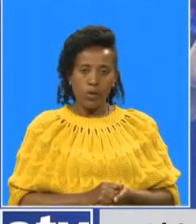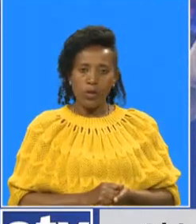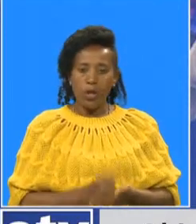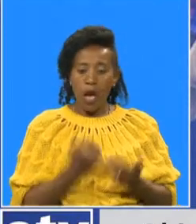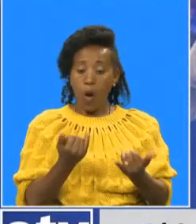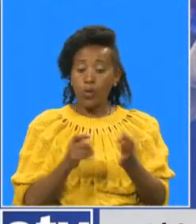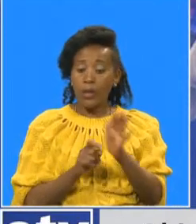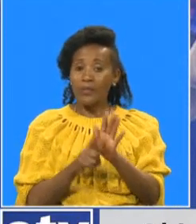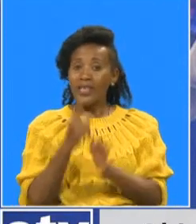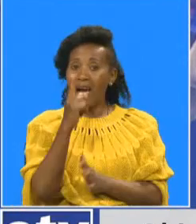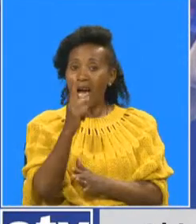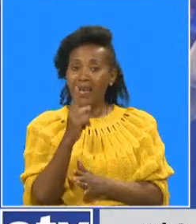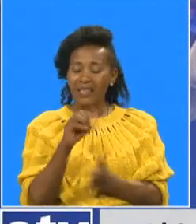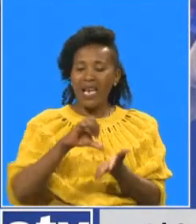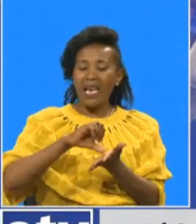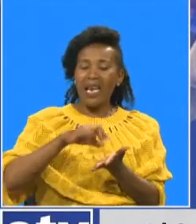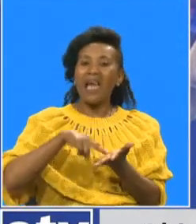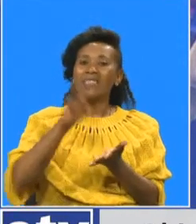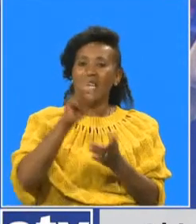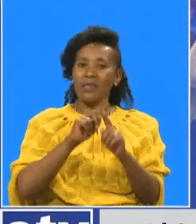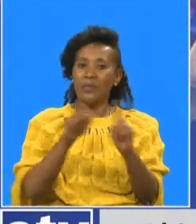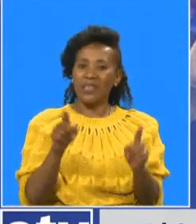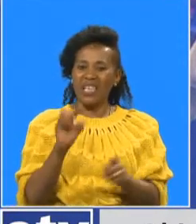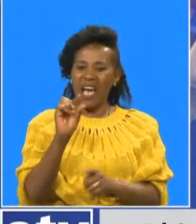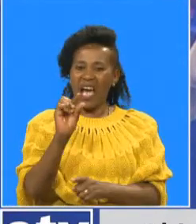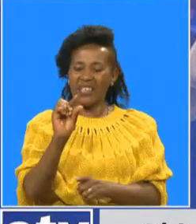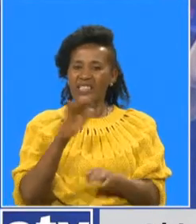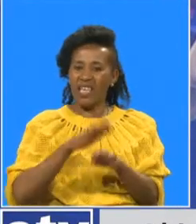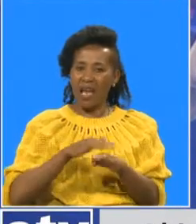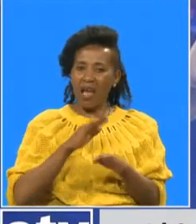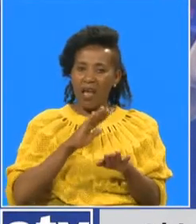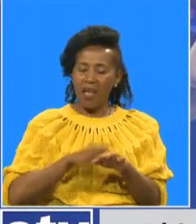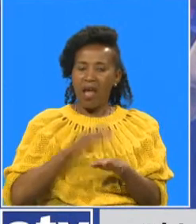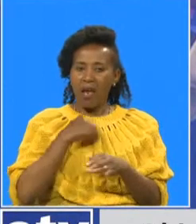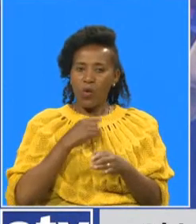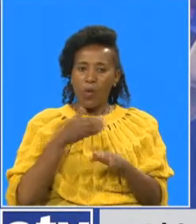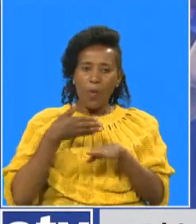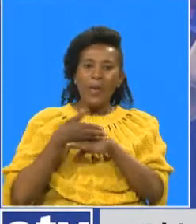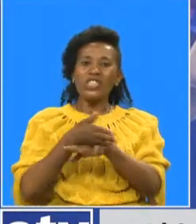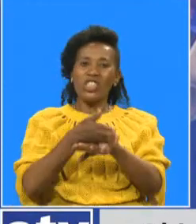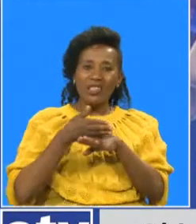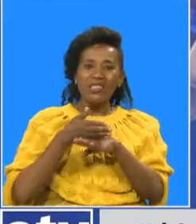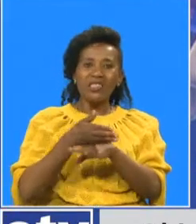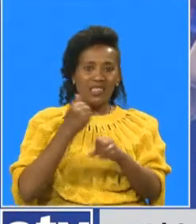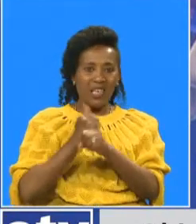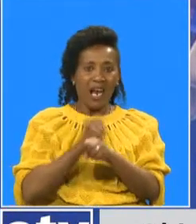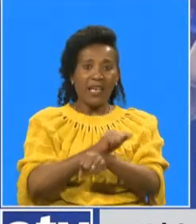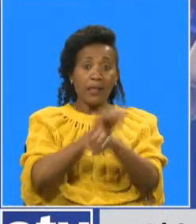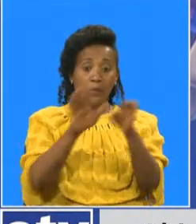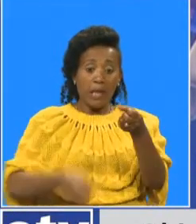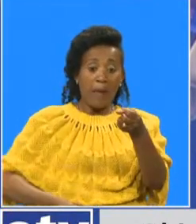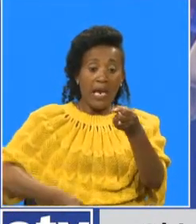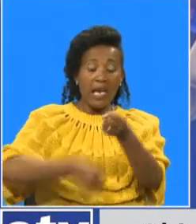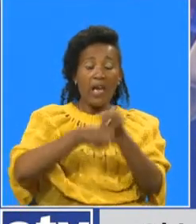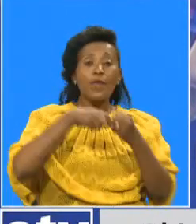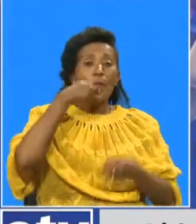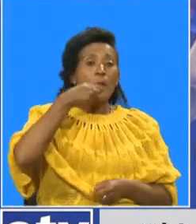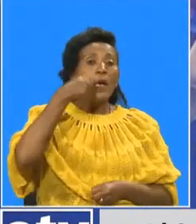አሁን ለምሳሌ አንድ ላንሳ አለ። በተለይ አነስተኛ ላይ ያሉ በእንጨት ስራ የተሰማሩት ለመደገፍ ብለን